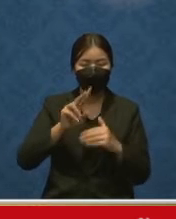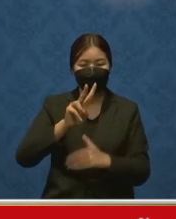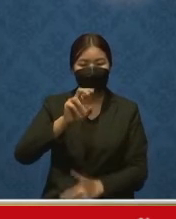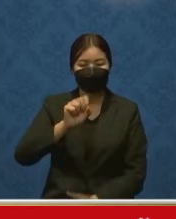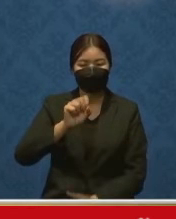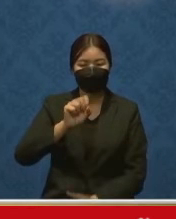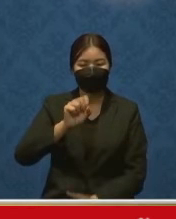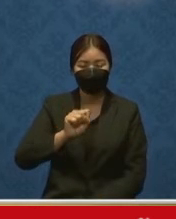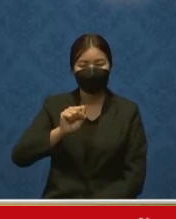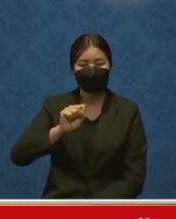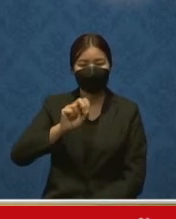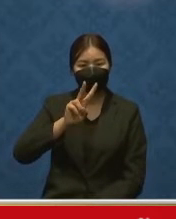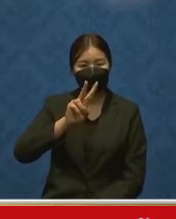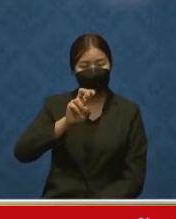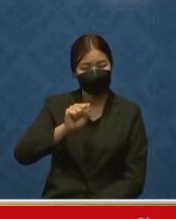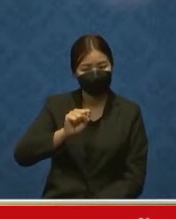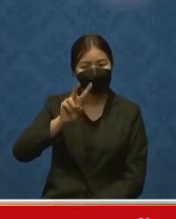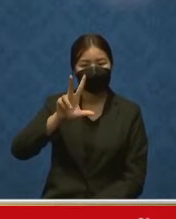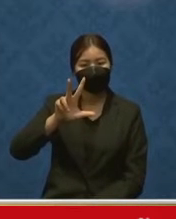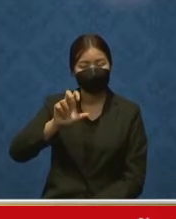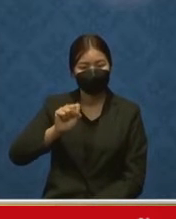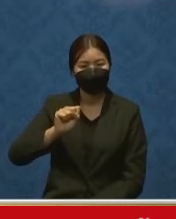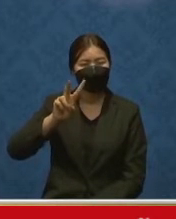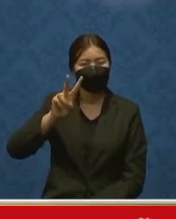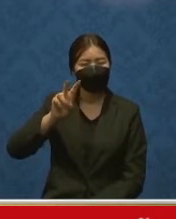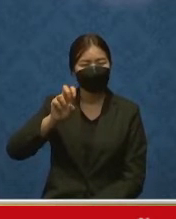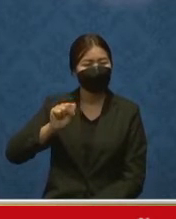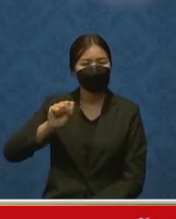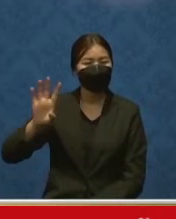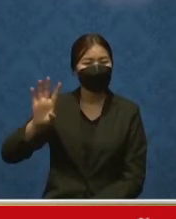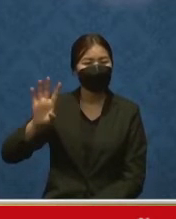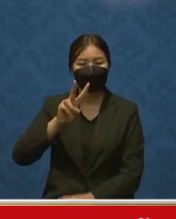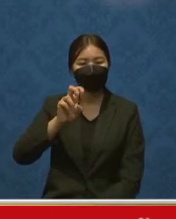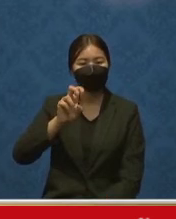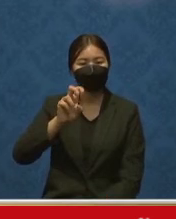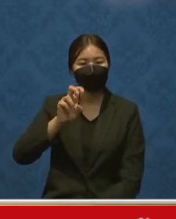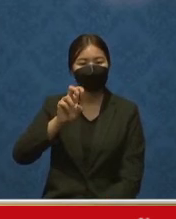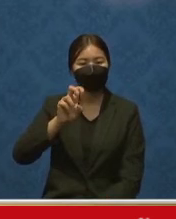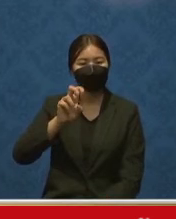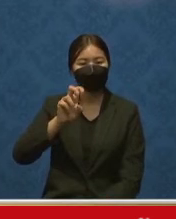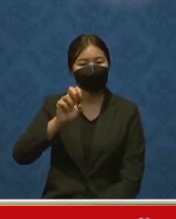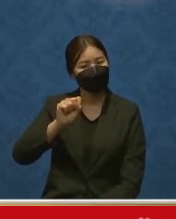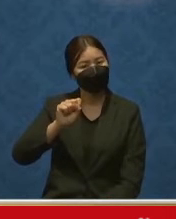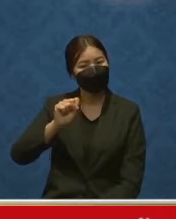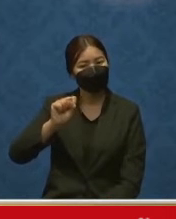สองแสนกว่า 200บาท 6 2 6 3 6 4มันจนถึง 6 5